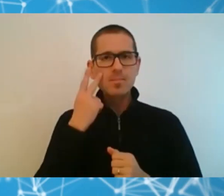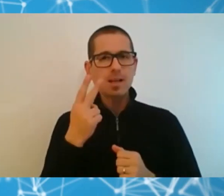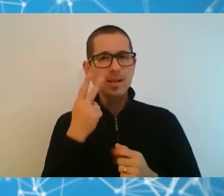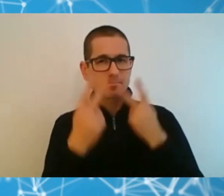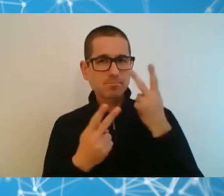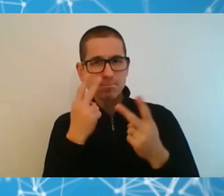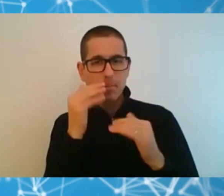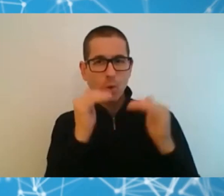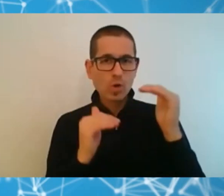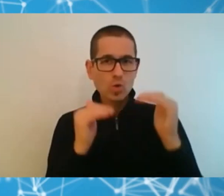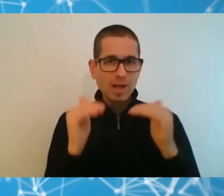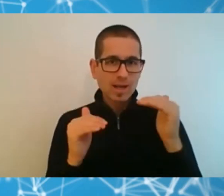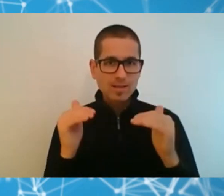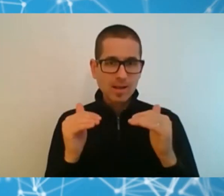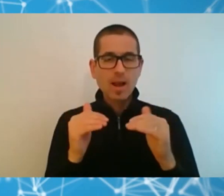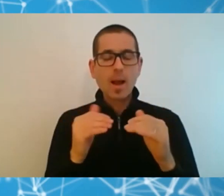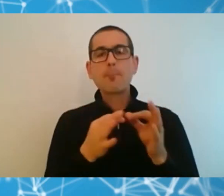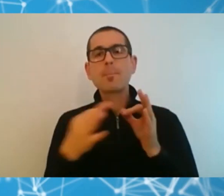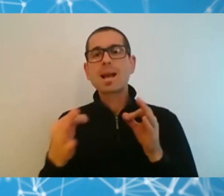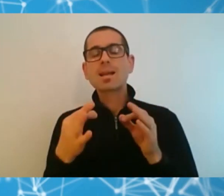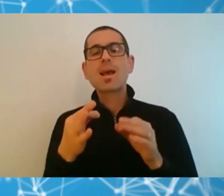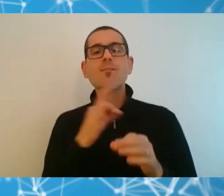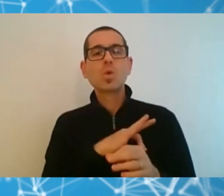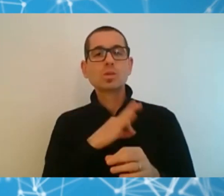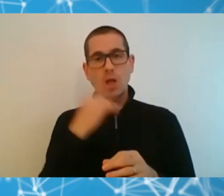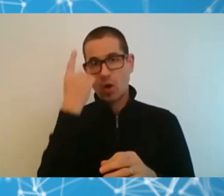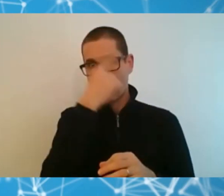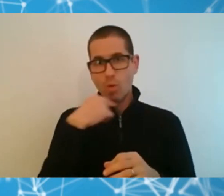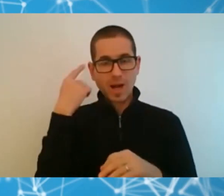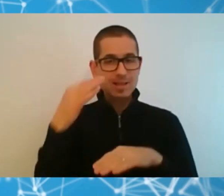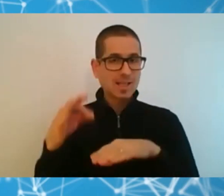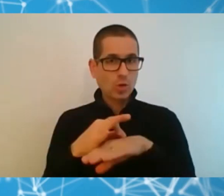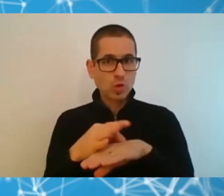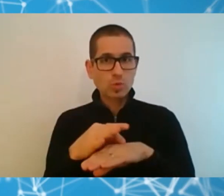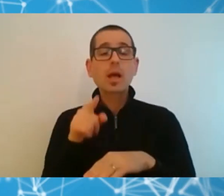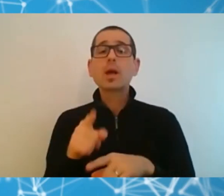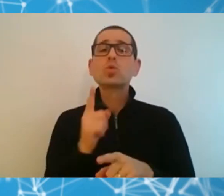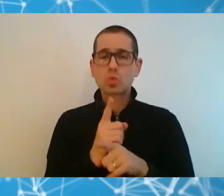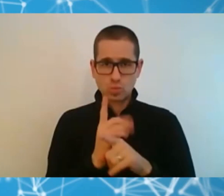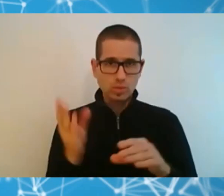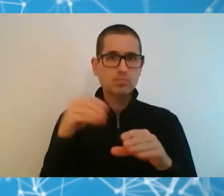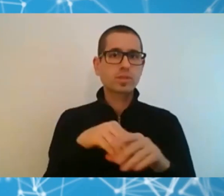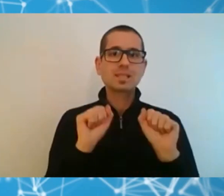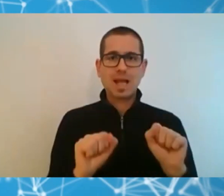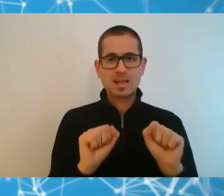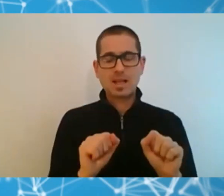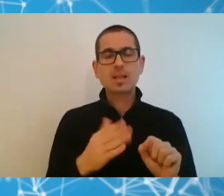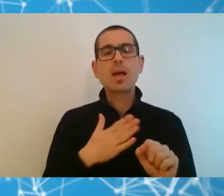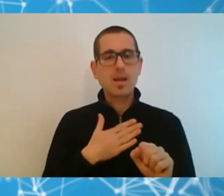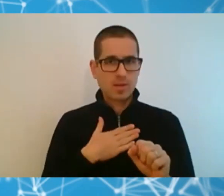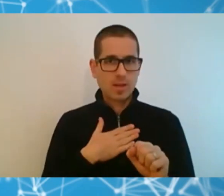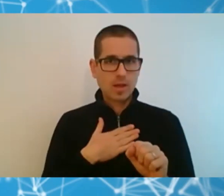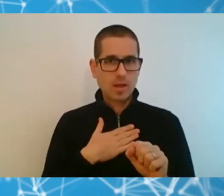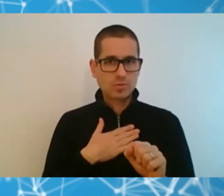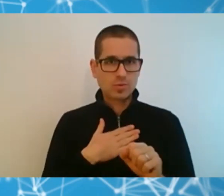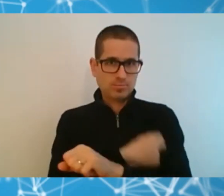pravi merjenja funkcije obraznega živca, je to tudi standard, vsaj v naši hiši. V